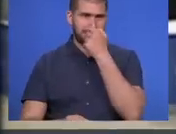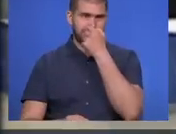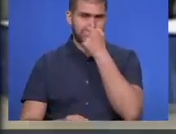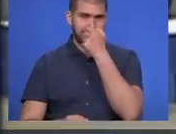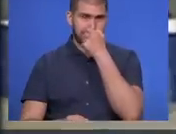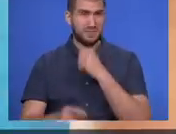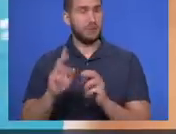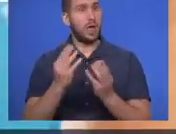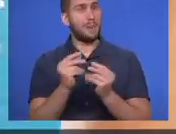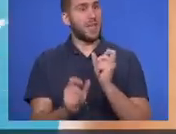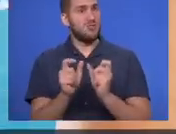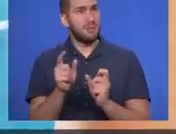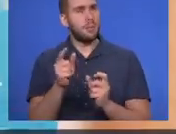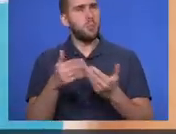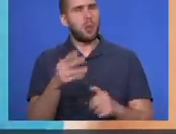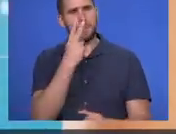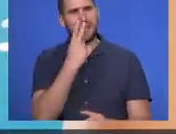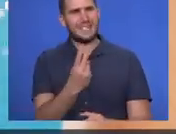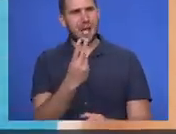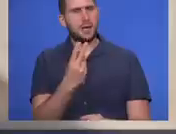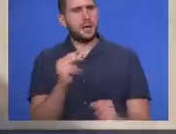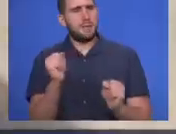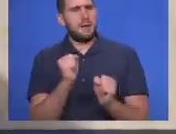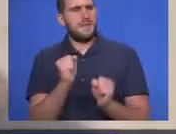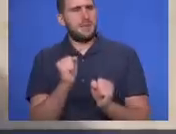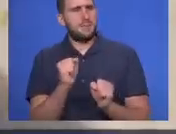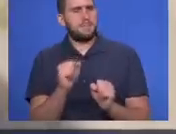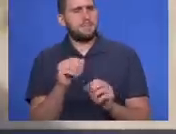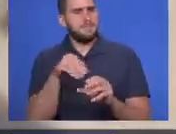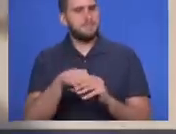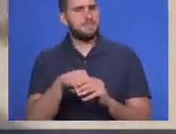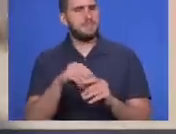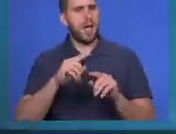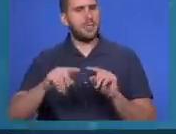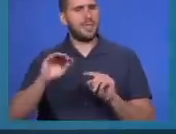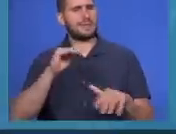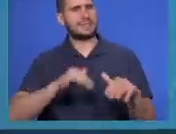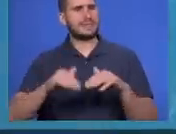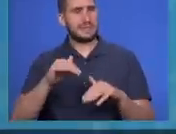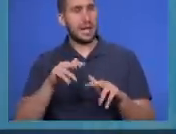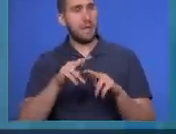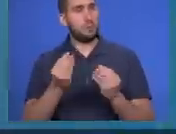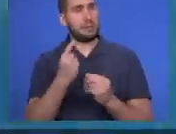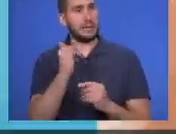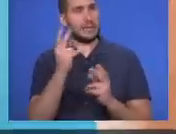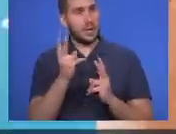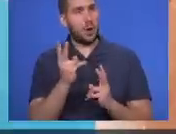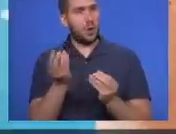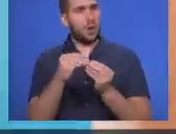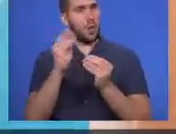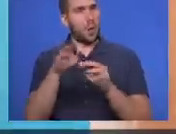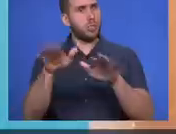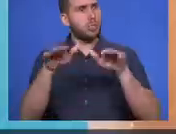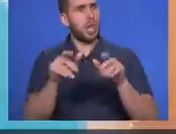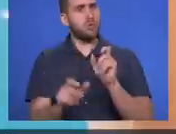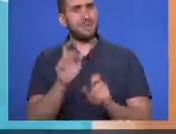יש הרבה אנשים שהם מוגבלי ראייה. פוחדים בכלל להתחיל עם הענף הזה. המוצר הזה, כן, יכול להכניס עוד ועוד אנשים,